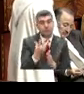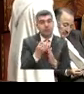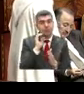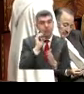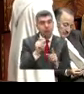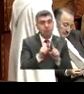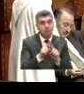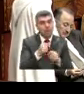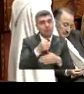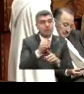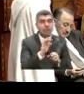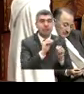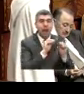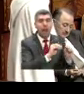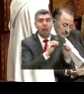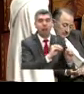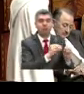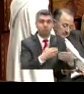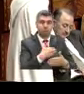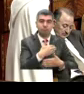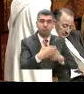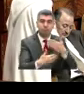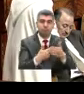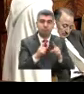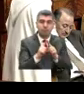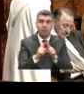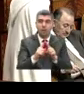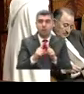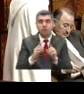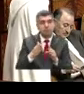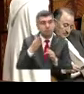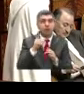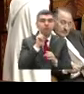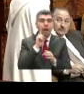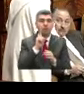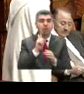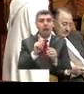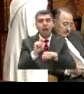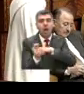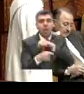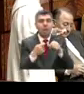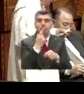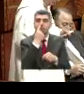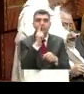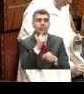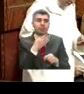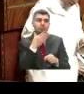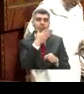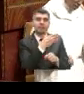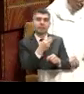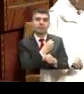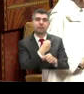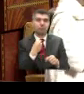لأن كثير من النساء نعرف في الجبل لا يريدن أن يذهبن إلى المستشفى. لماذا السيد الوزير؟ ليس لأنهن يرفضن